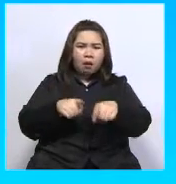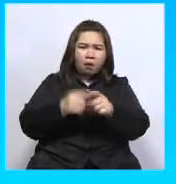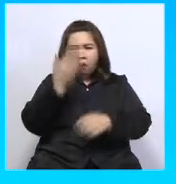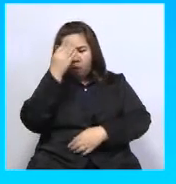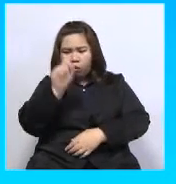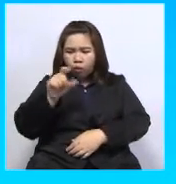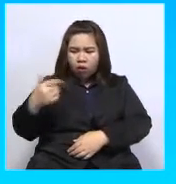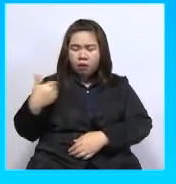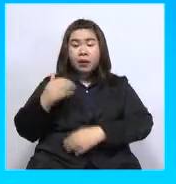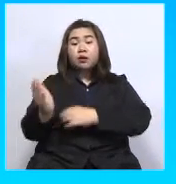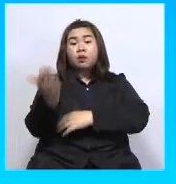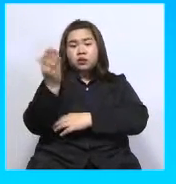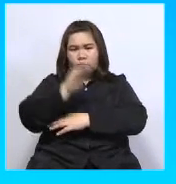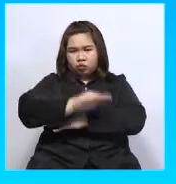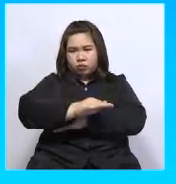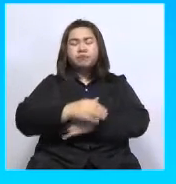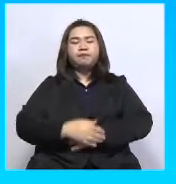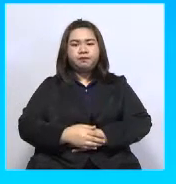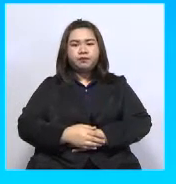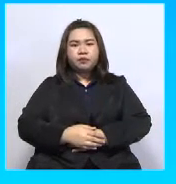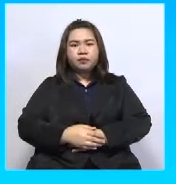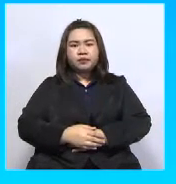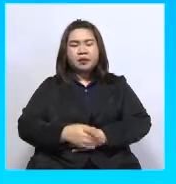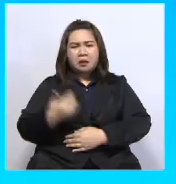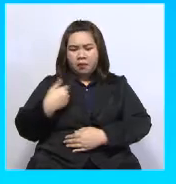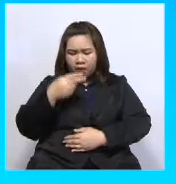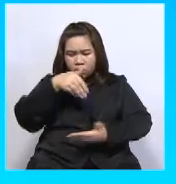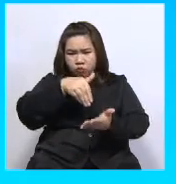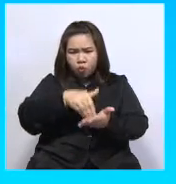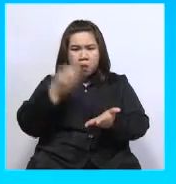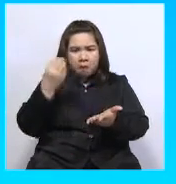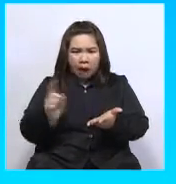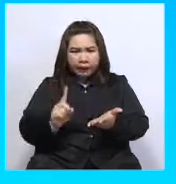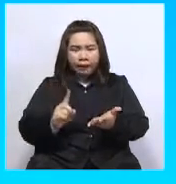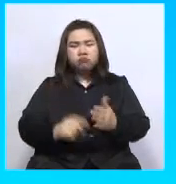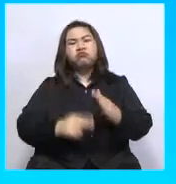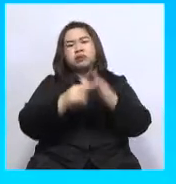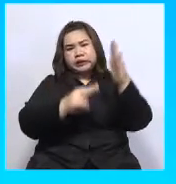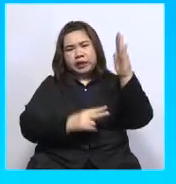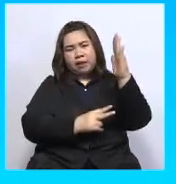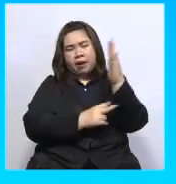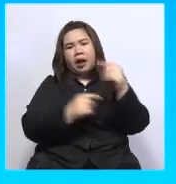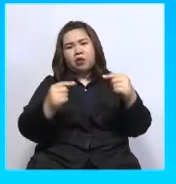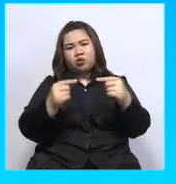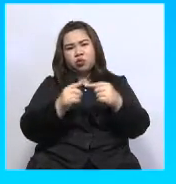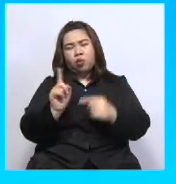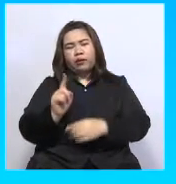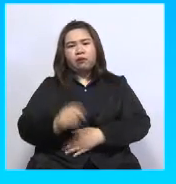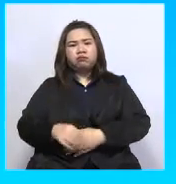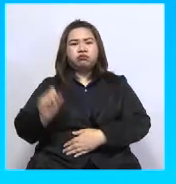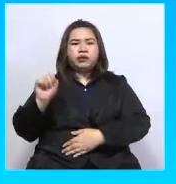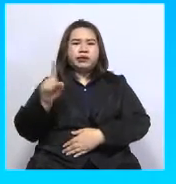ด่วนทั้งเช้าแล้วก็เย็นค่ะส่วนจุดที่พบการกระทำความผิดมากที่สุดก็คือสะพานสิริราชฝั่งอรุณอมรินทร์จำนว